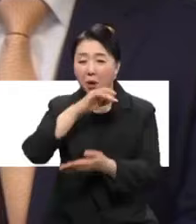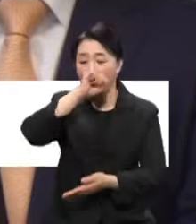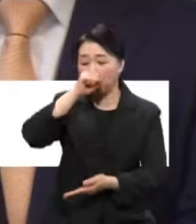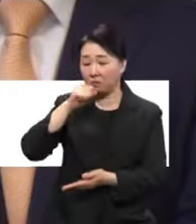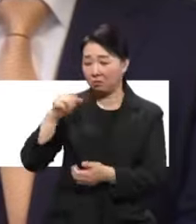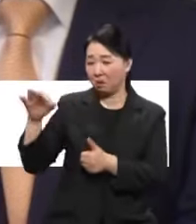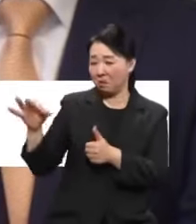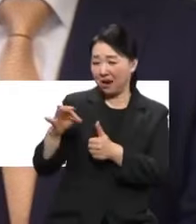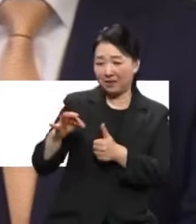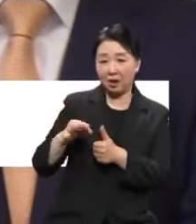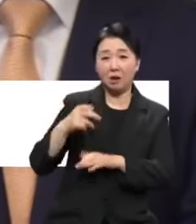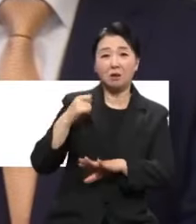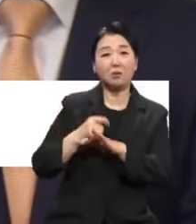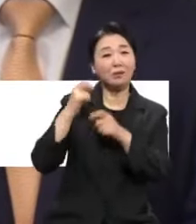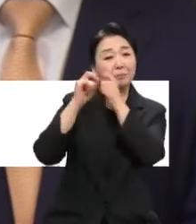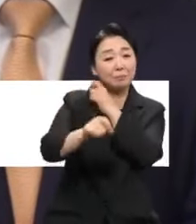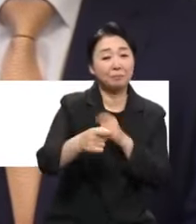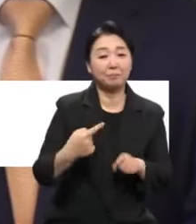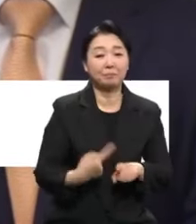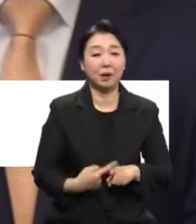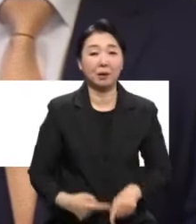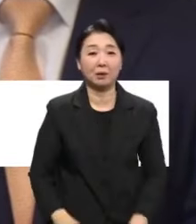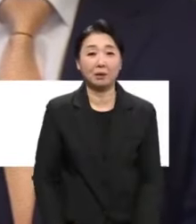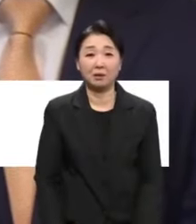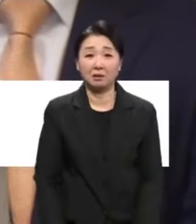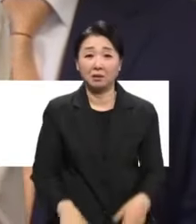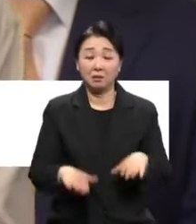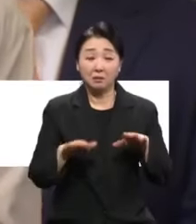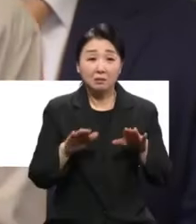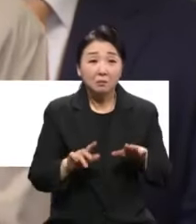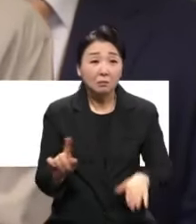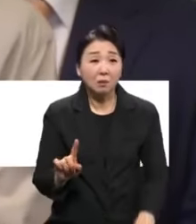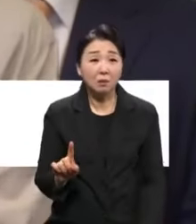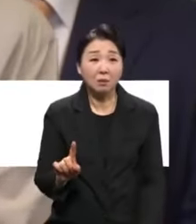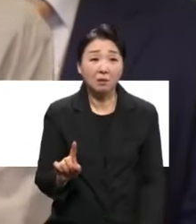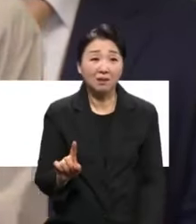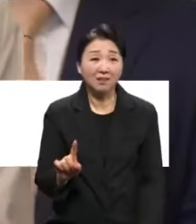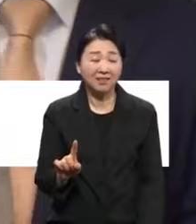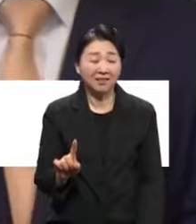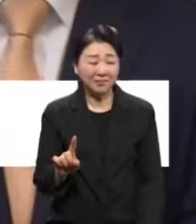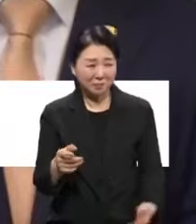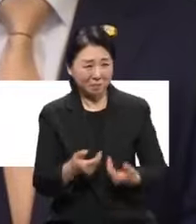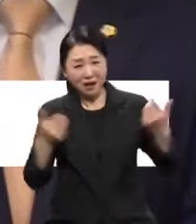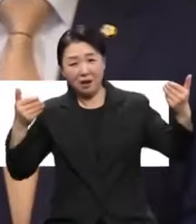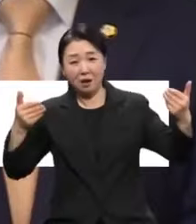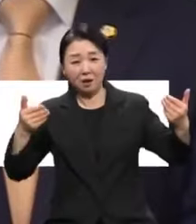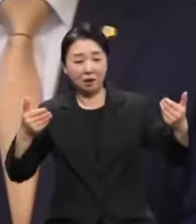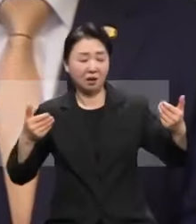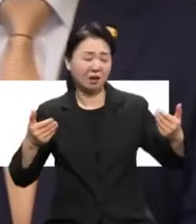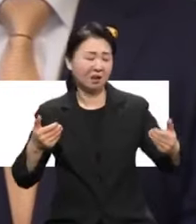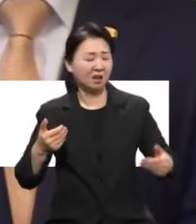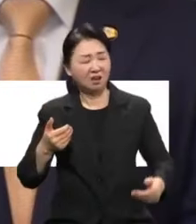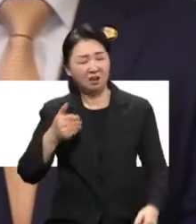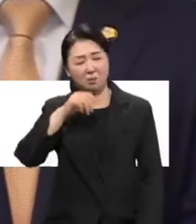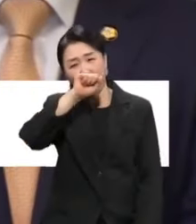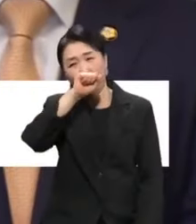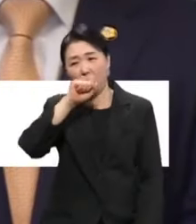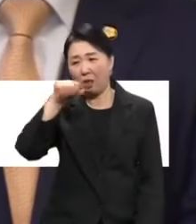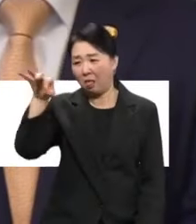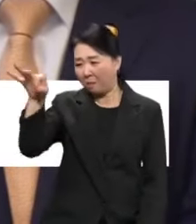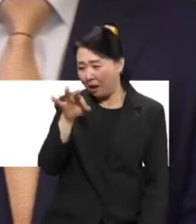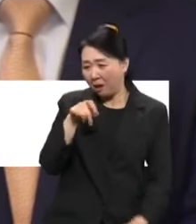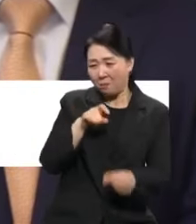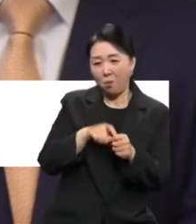사기하는 것과 다를 바 없다고 생각합니다. 그래놓고 지금 정말 이렇게 이혼하듯이 갈라선다면 이건 정말 보조금